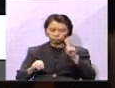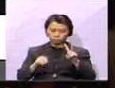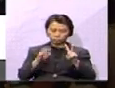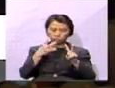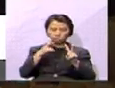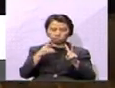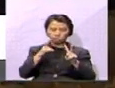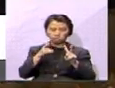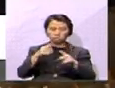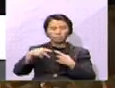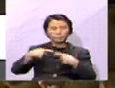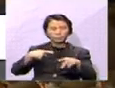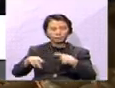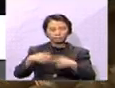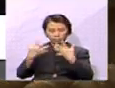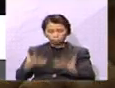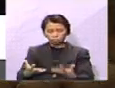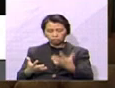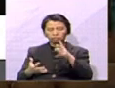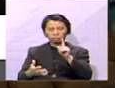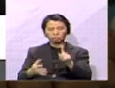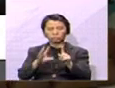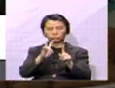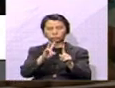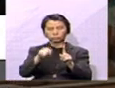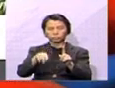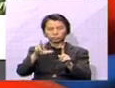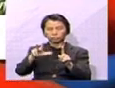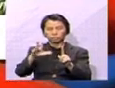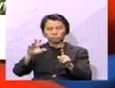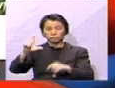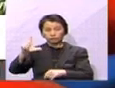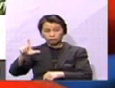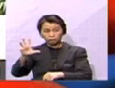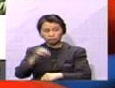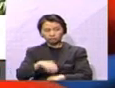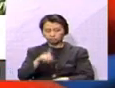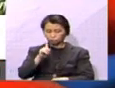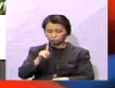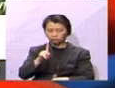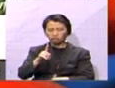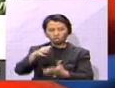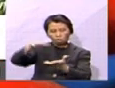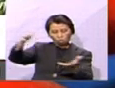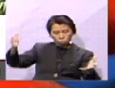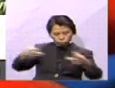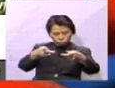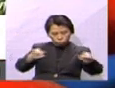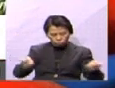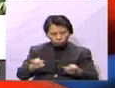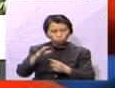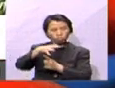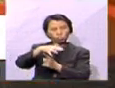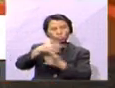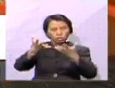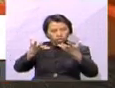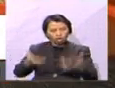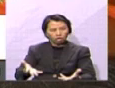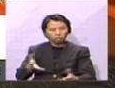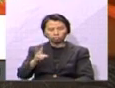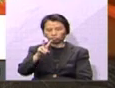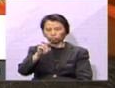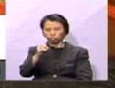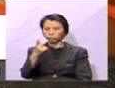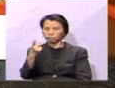plastik air Ketum seberat 173.6 l dan sat besin besar daun Ketum seberat 20